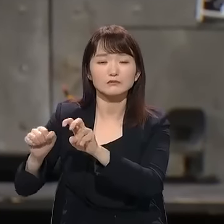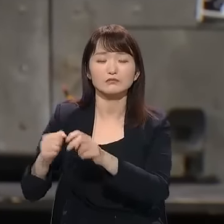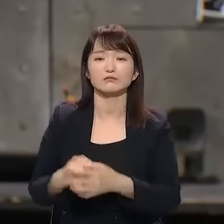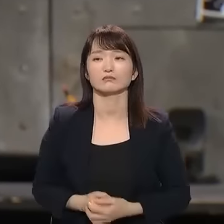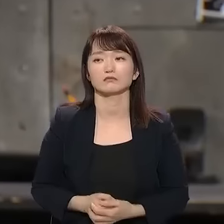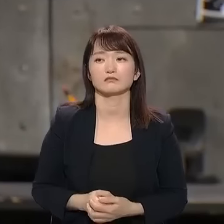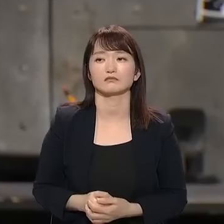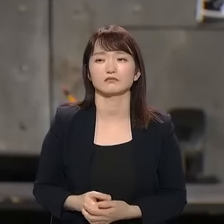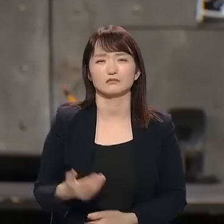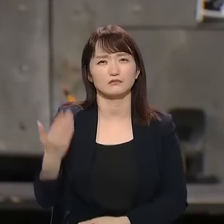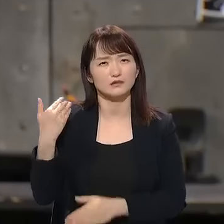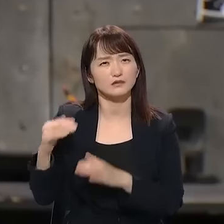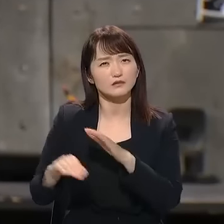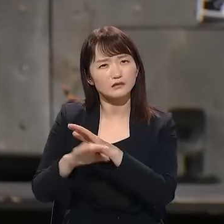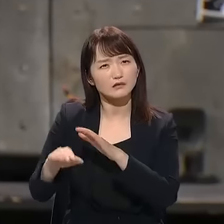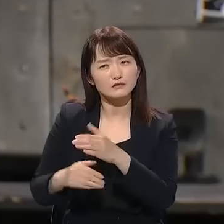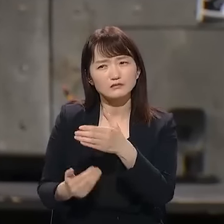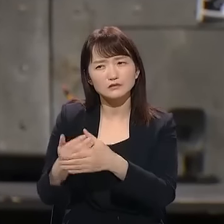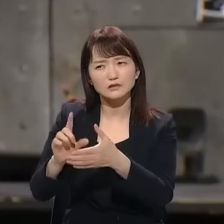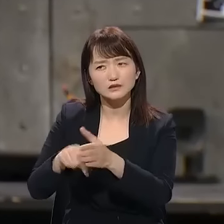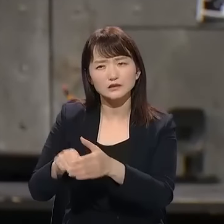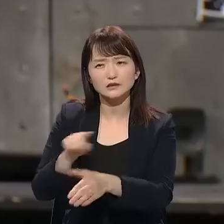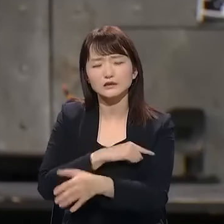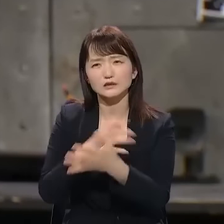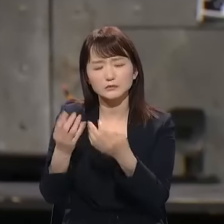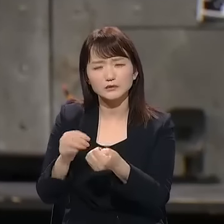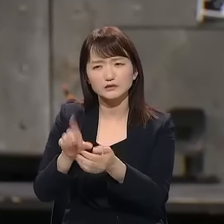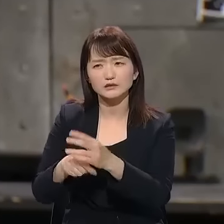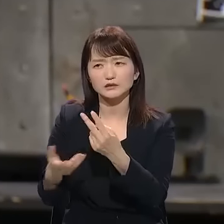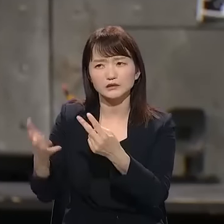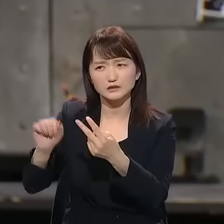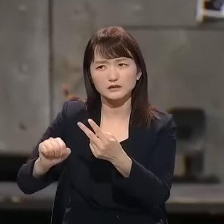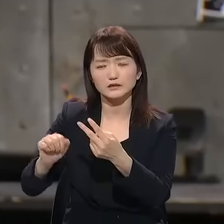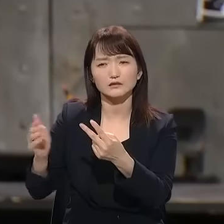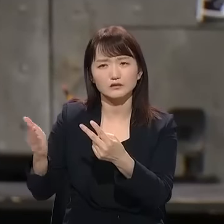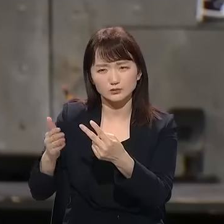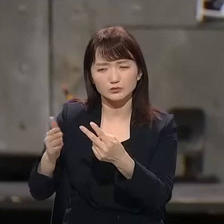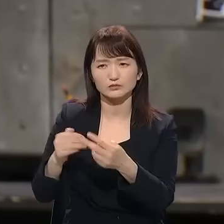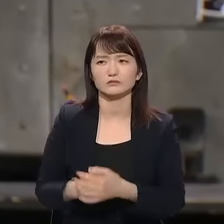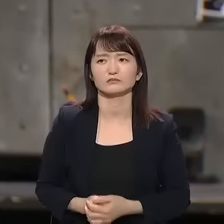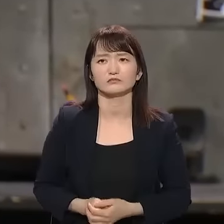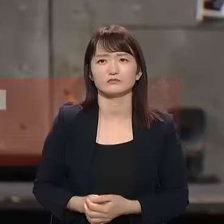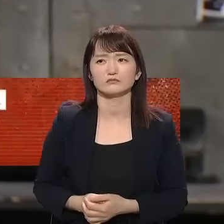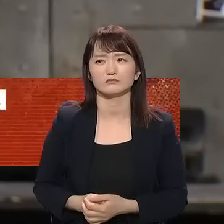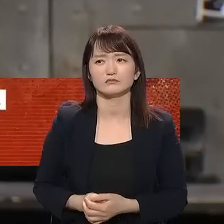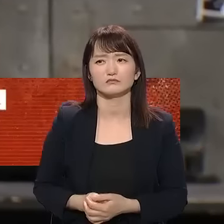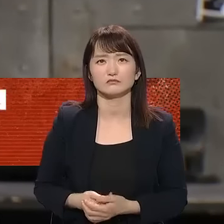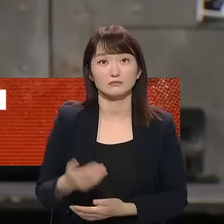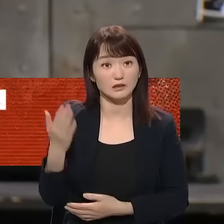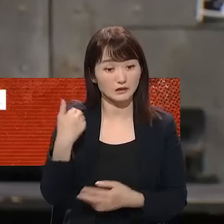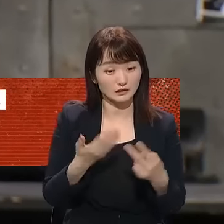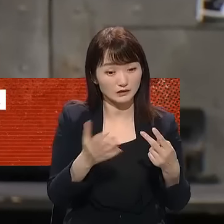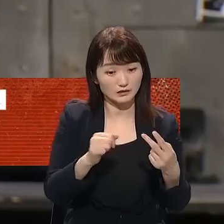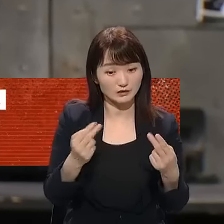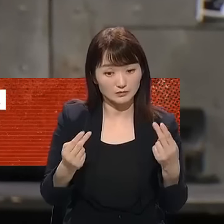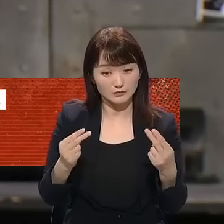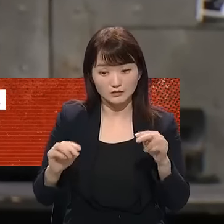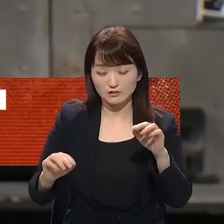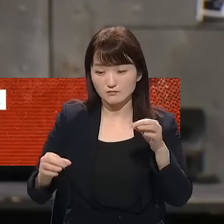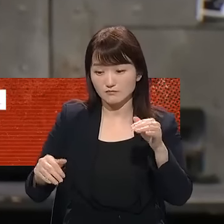가사 사건이나 위자료 가장 많을 때가 한 2억 정도였는데 이전에 20억이면 이전에 많았던 거보다